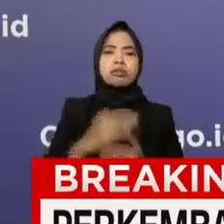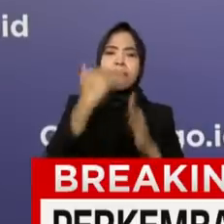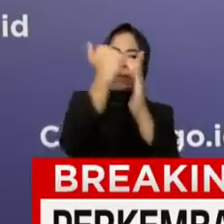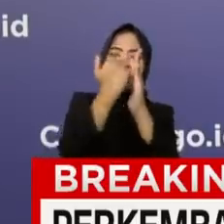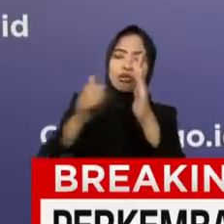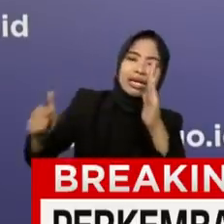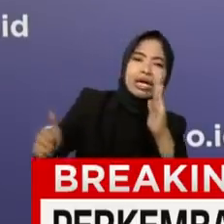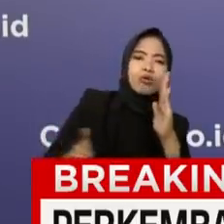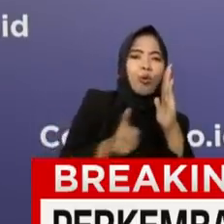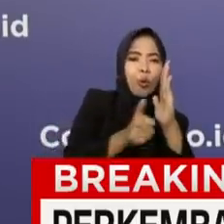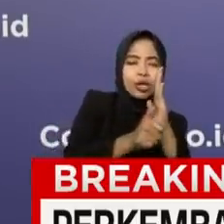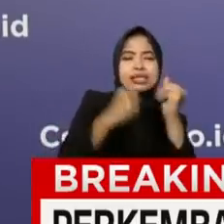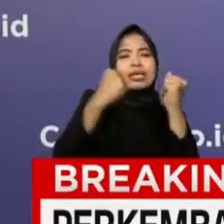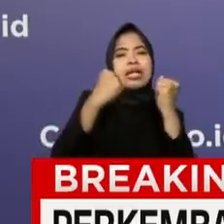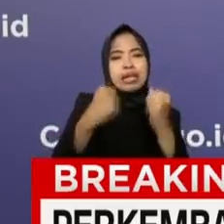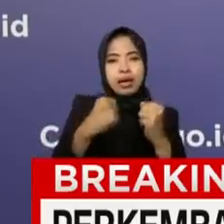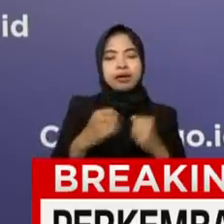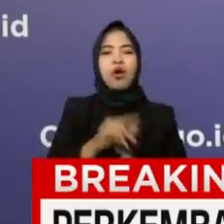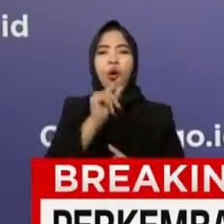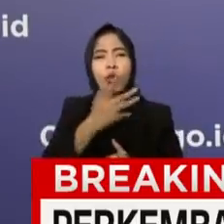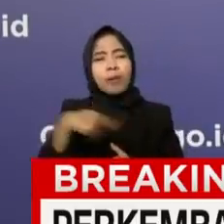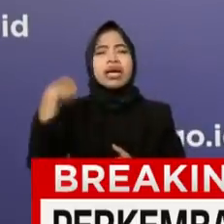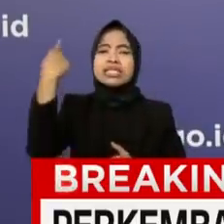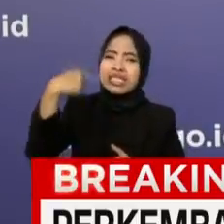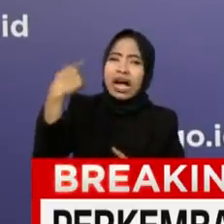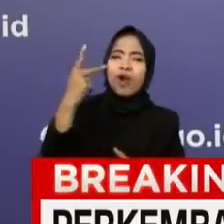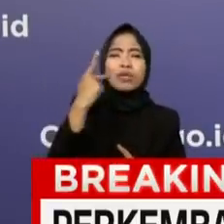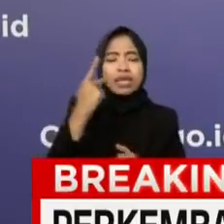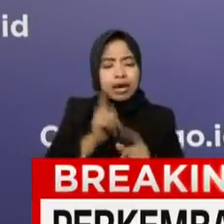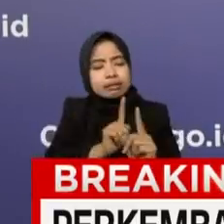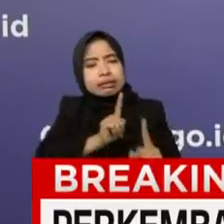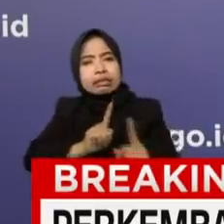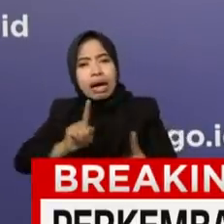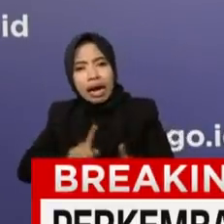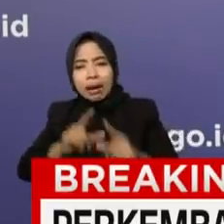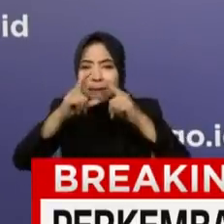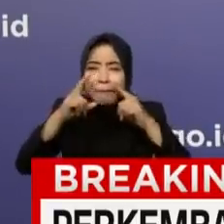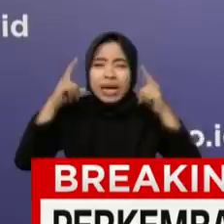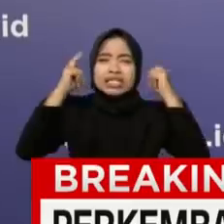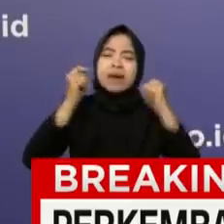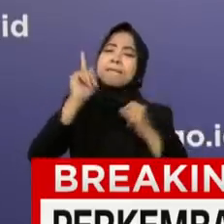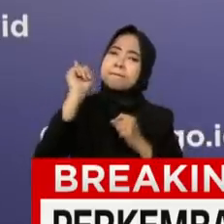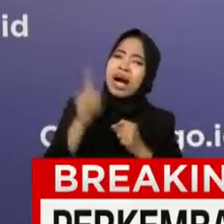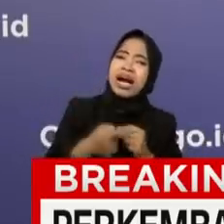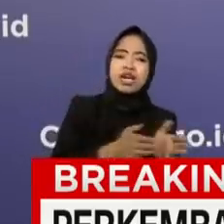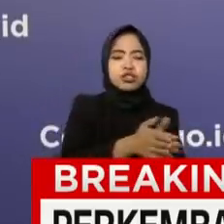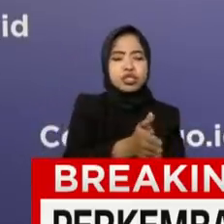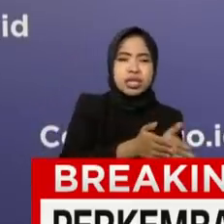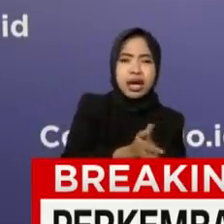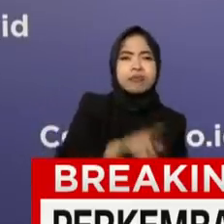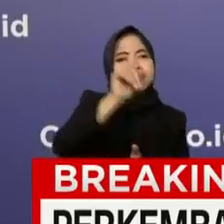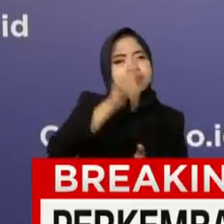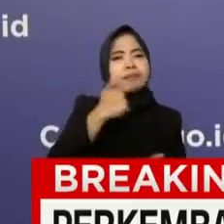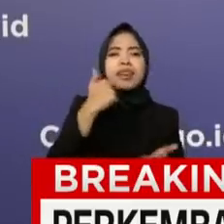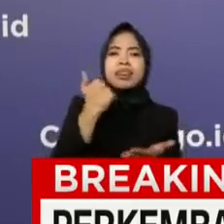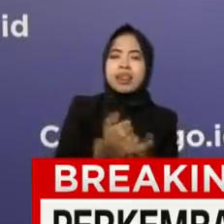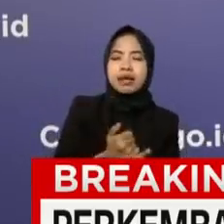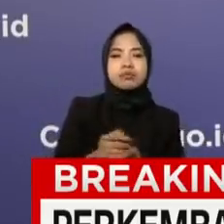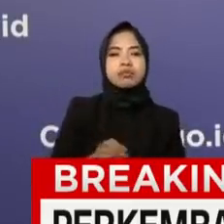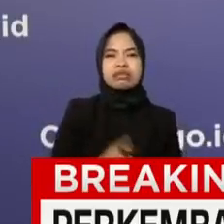protokol kesehatan untuk selalu menjaga jarak menggunakan masker dan mencuci tangan